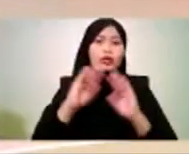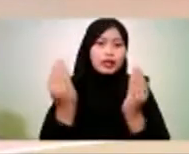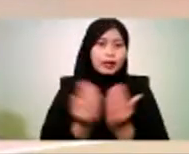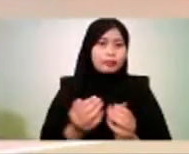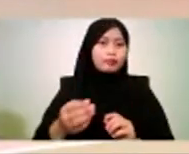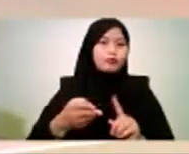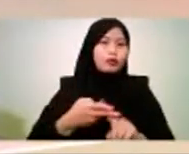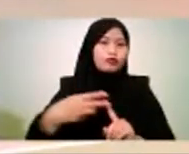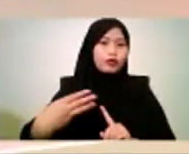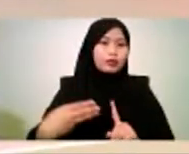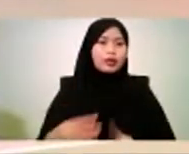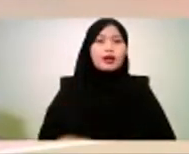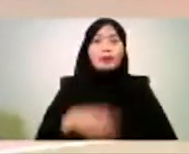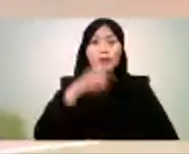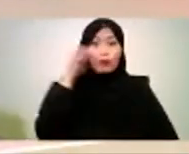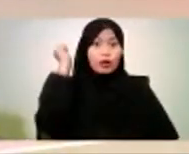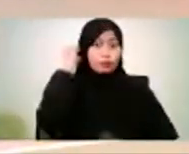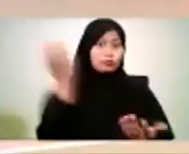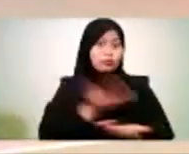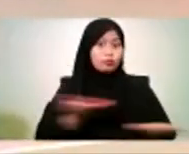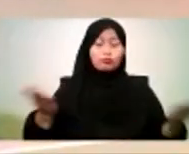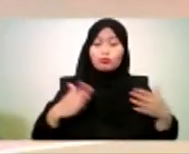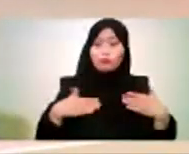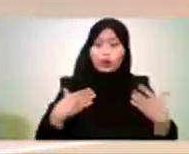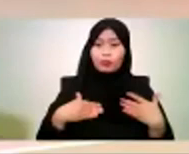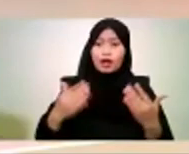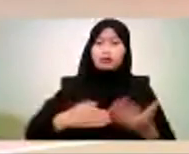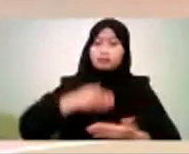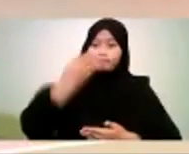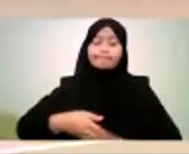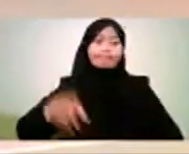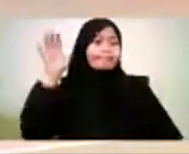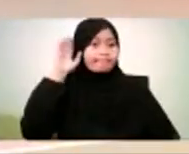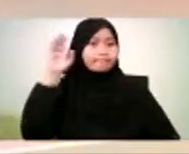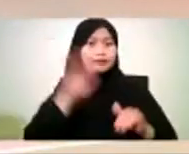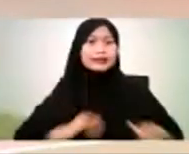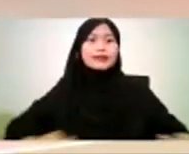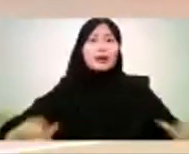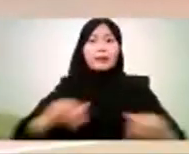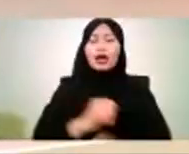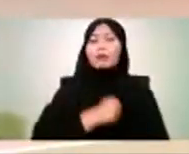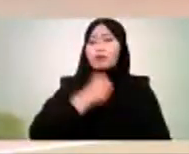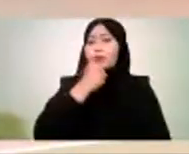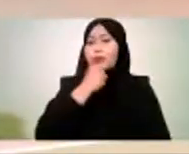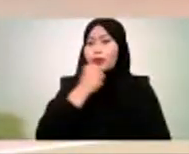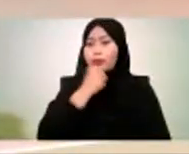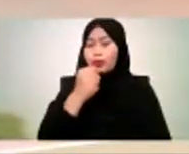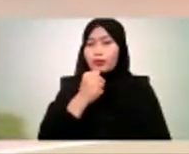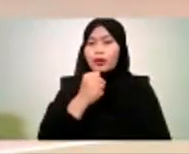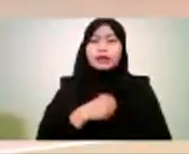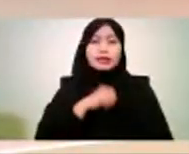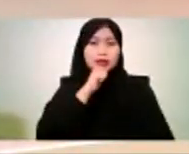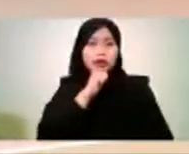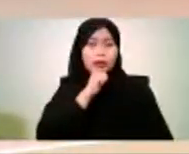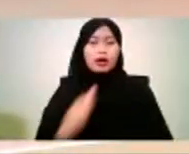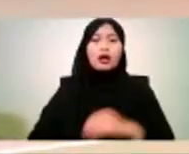bapak ibu hadirin yang berbahagia selanjutnya Mari kita dengarkan bersama sambutan yang akan disampaikan oleh Rektor